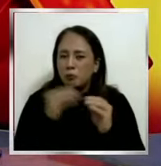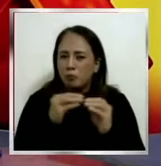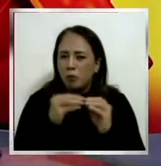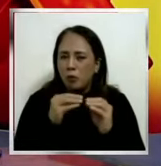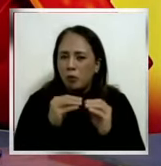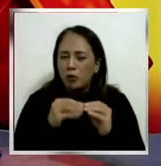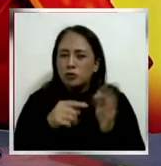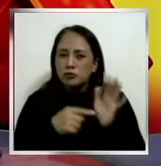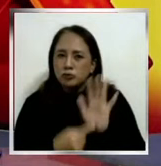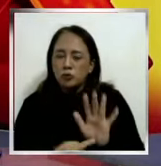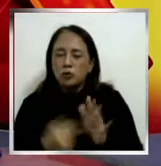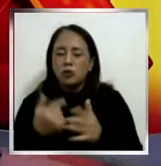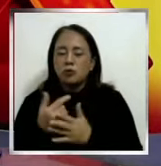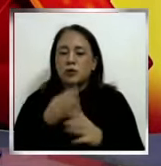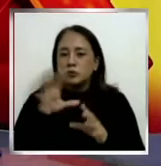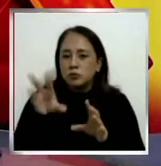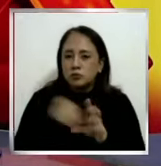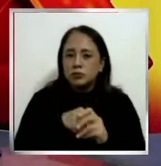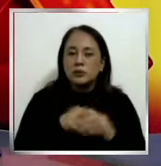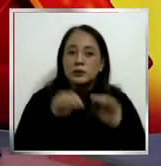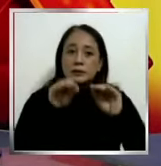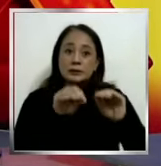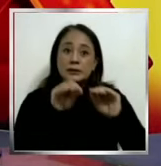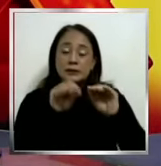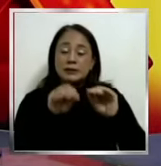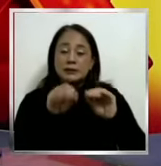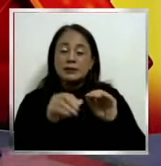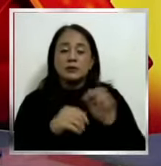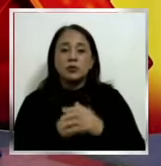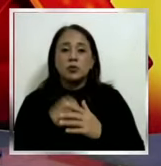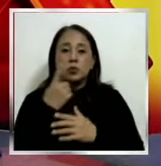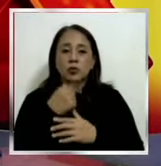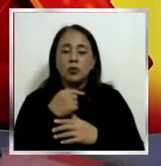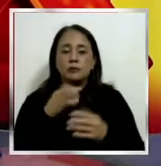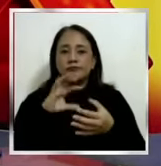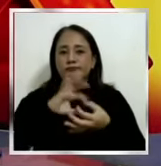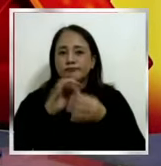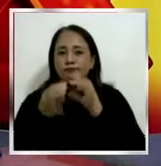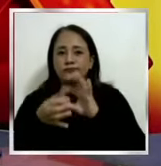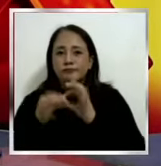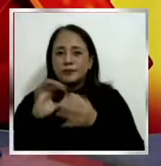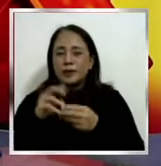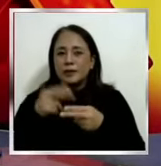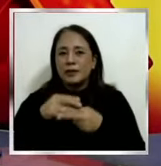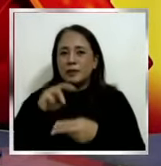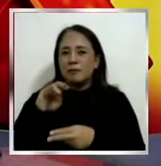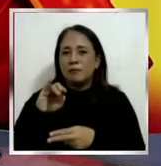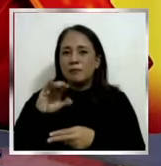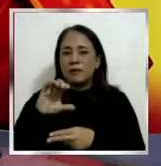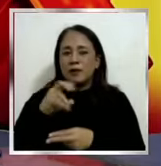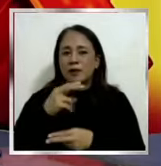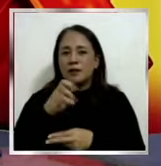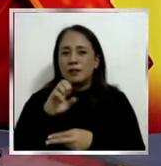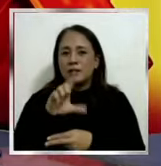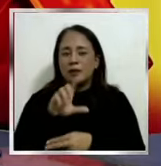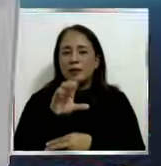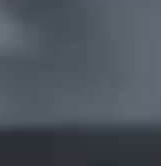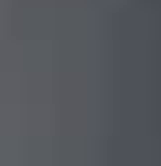lalo't kabilang sa nagturo sa isa sa mga bida, ang Olympian na si Michael Martinez. Makichika kay Lars